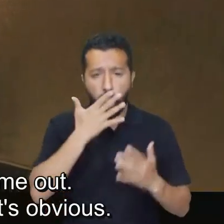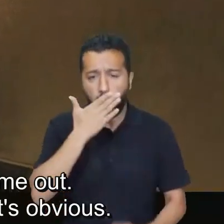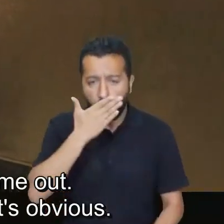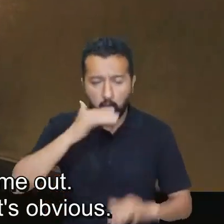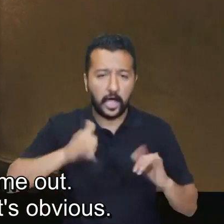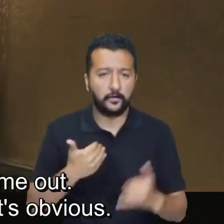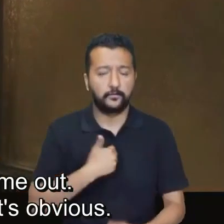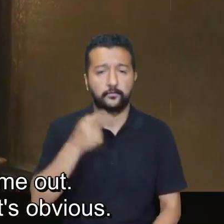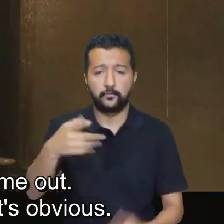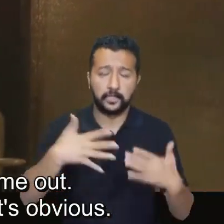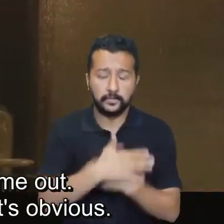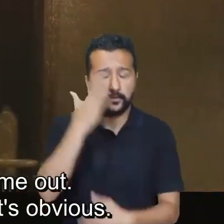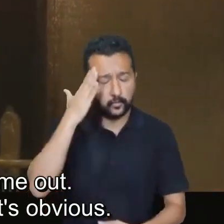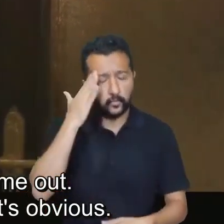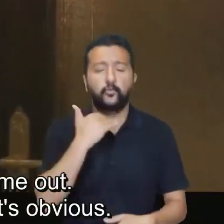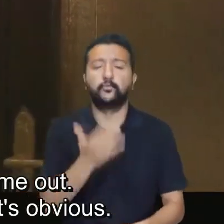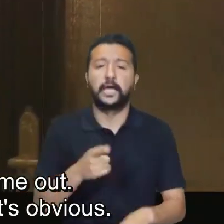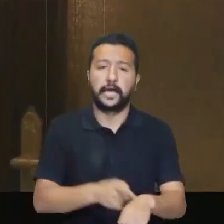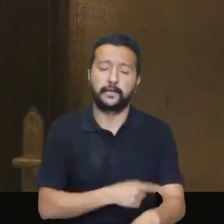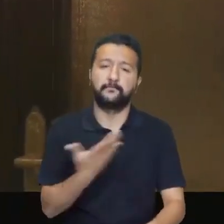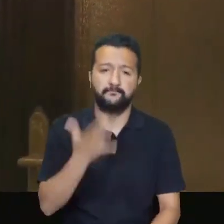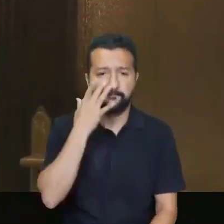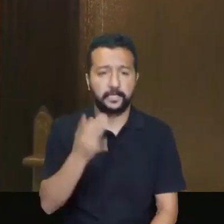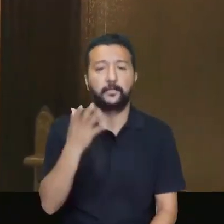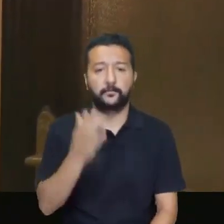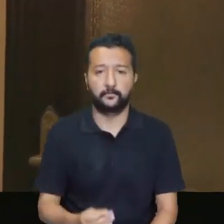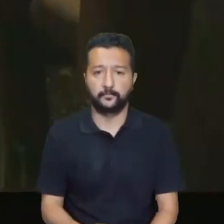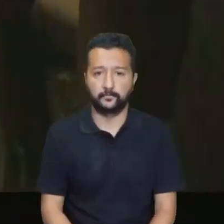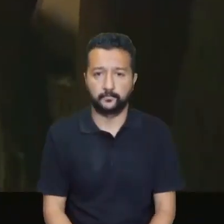sanki. Bu gece uyku haram bana. Belli oldu.